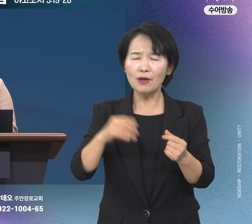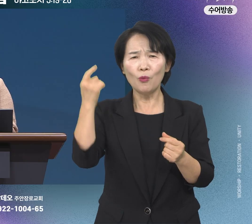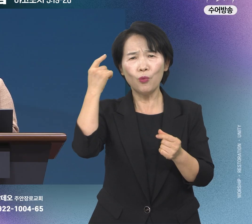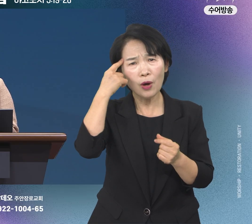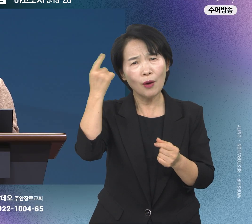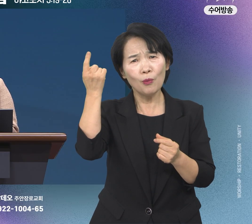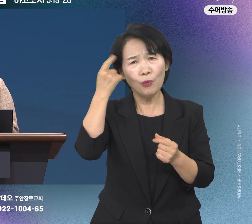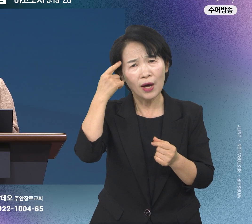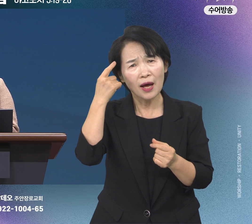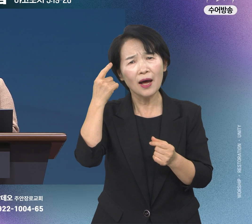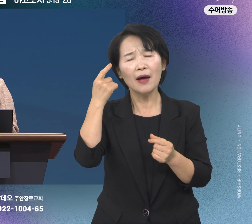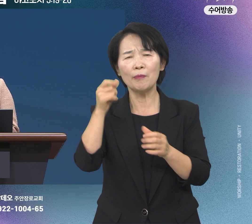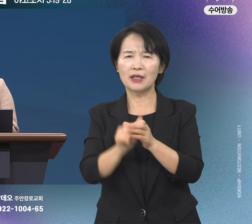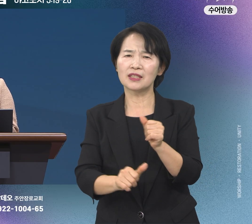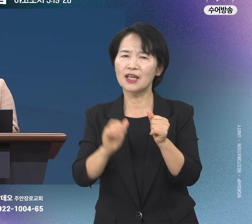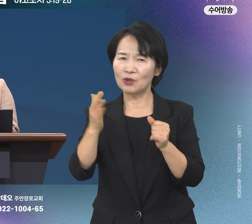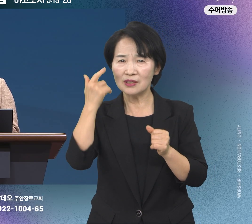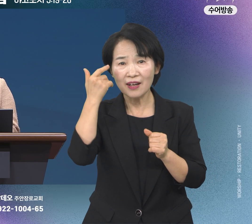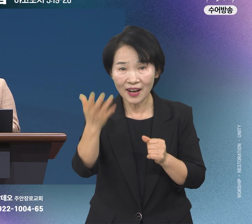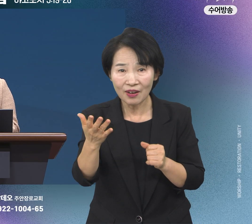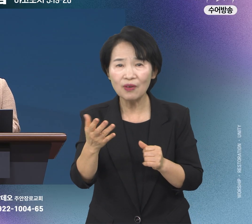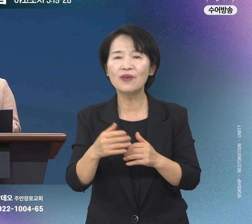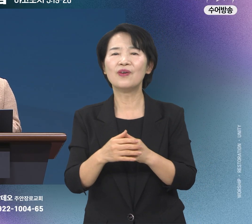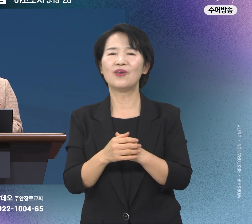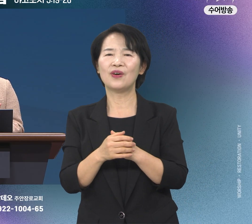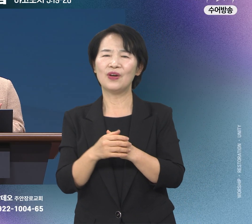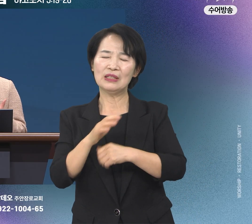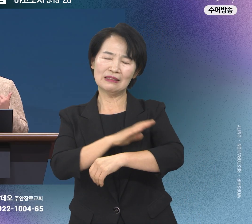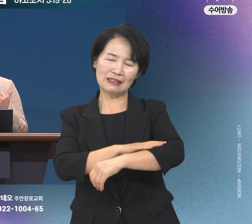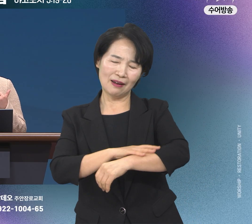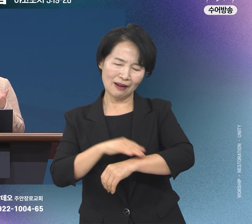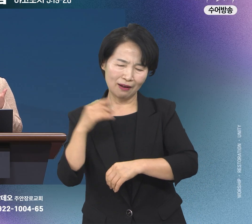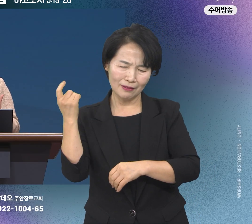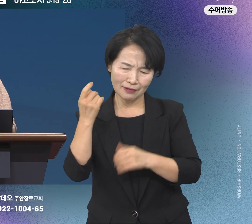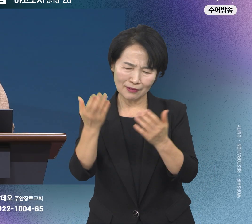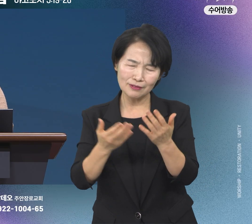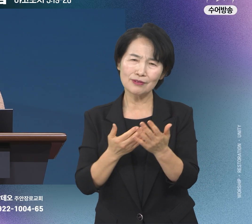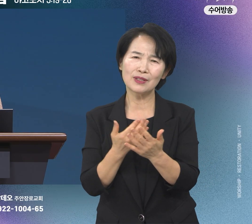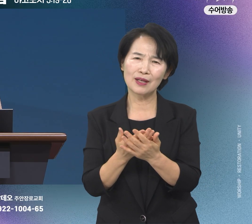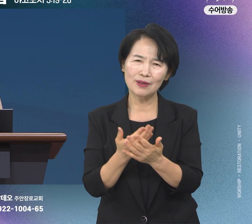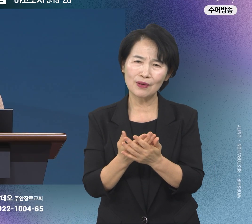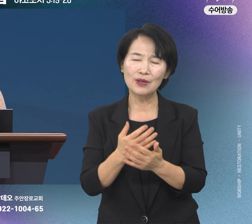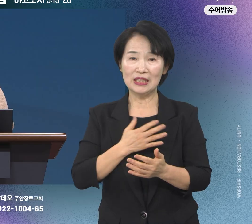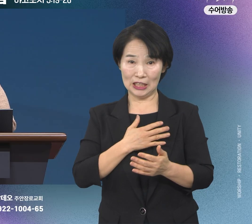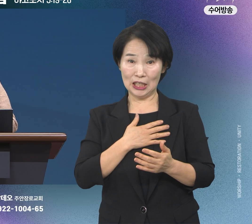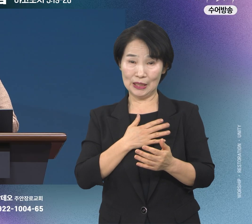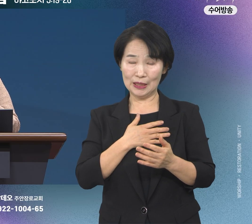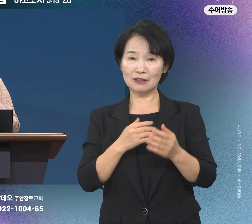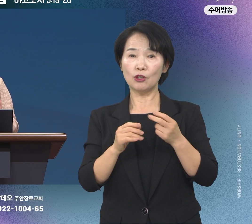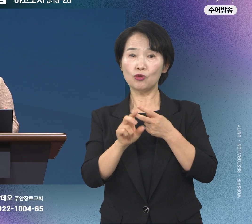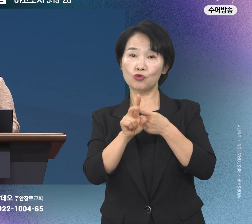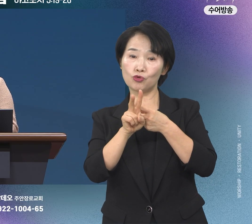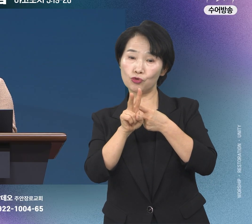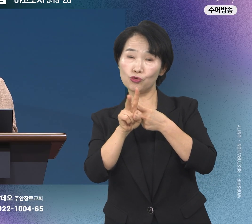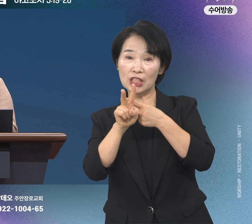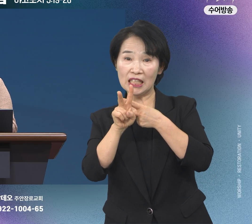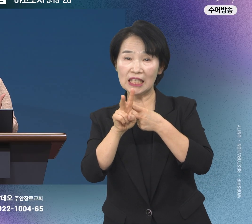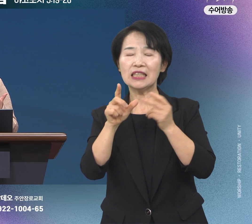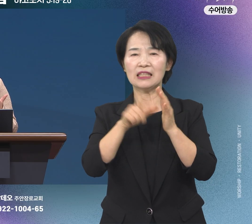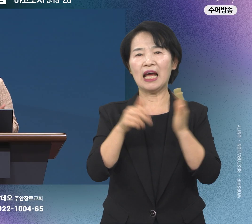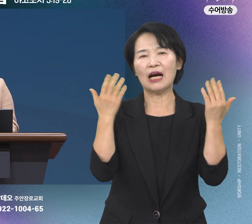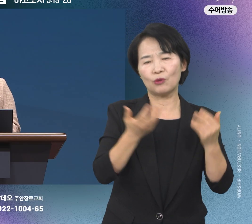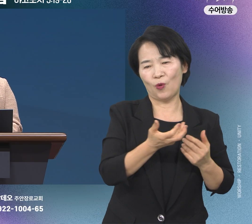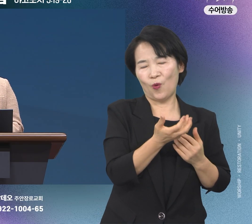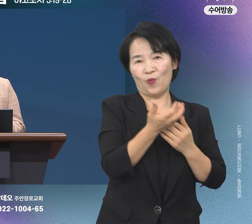들어가게 되었을까요? 궁금하시죠? 잘 들어주세요. 네, 중학교 2학년 때 새롭게 전학을 갔습니다.